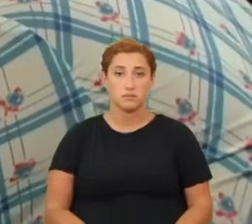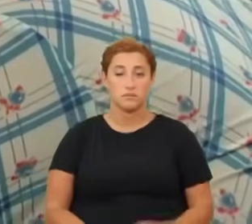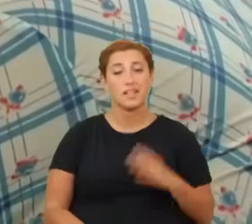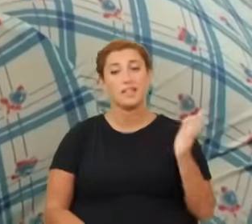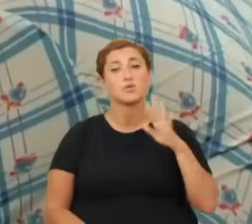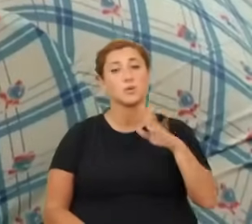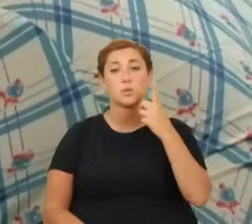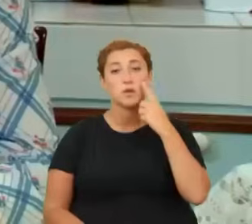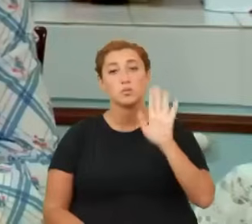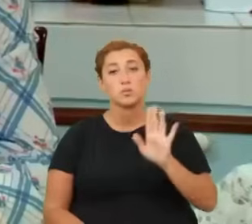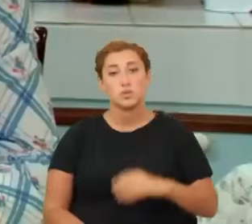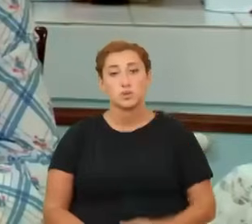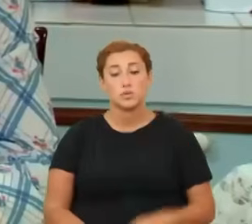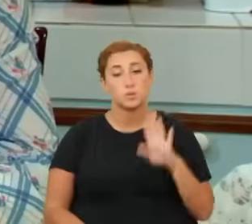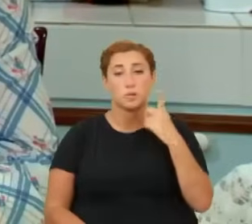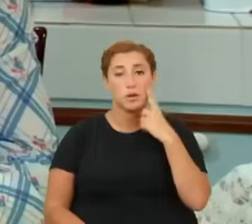Neyse, dur bakalım, dur.